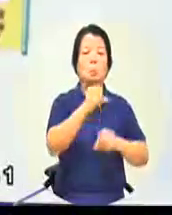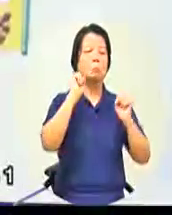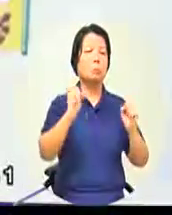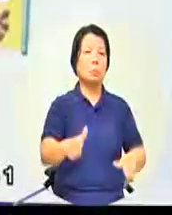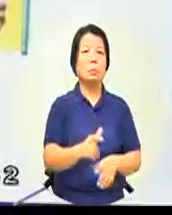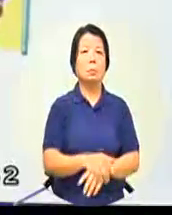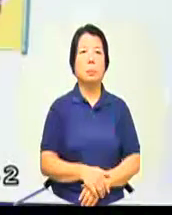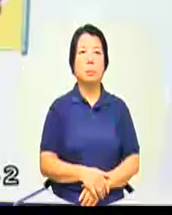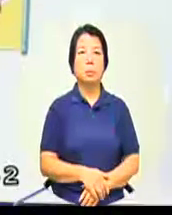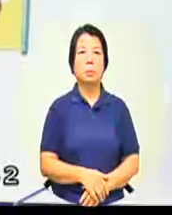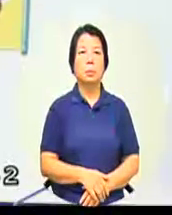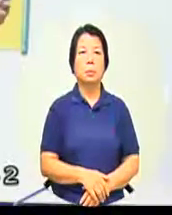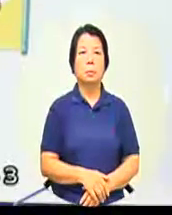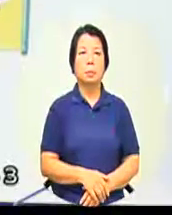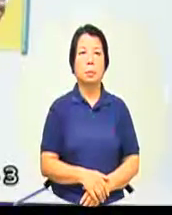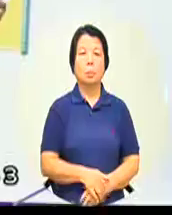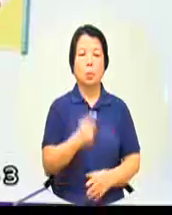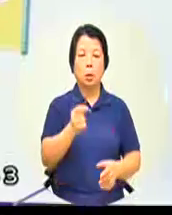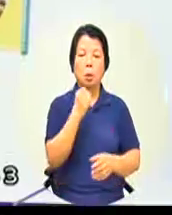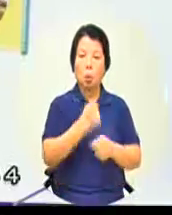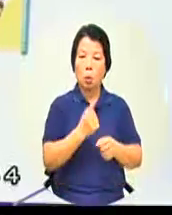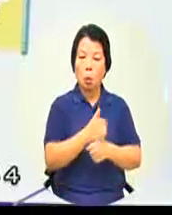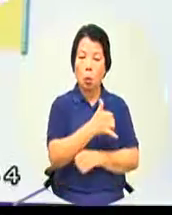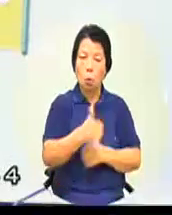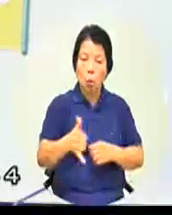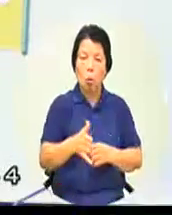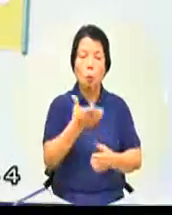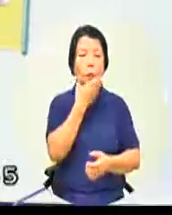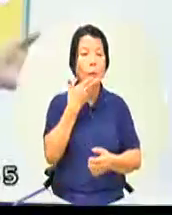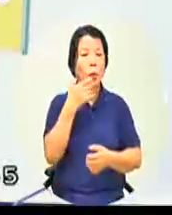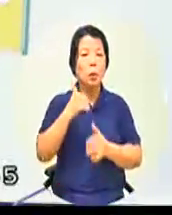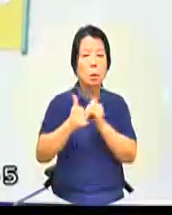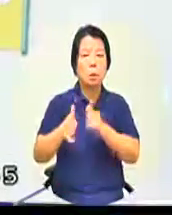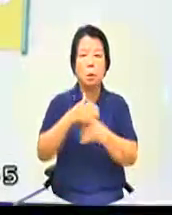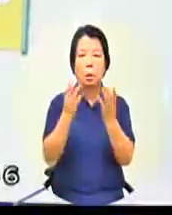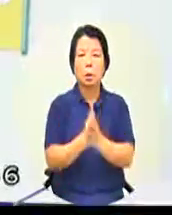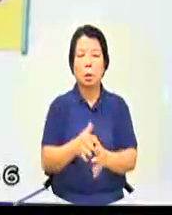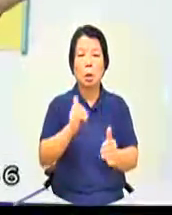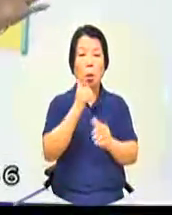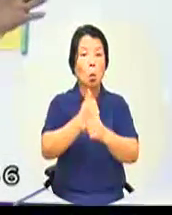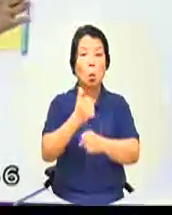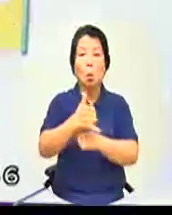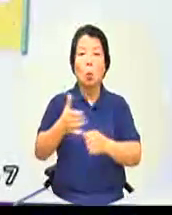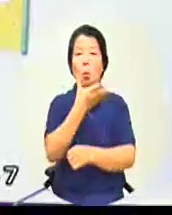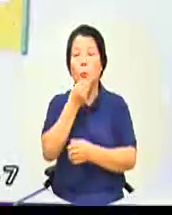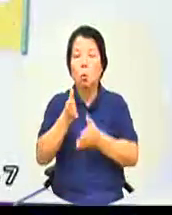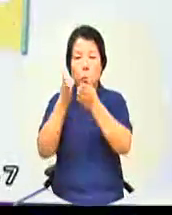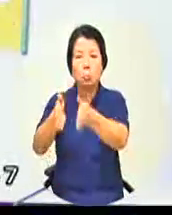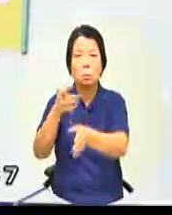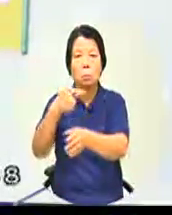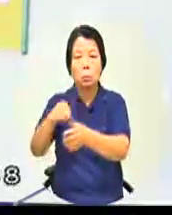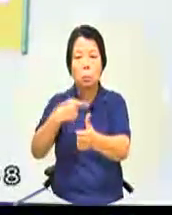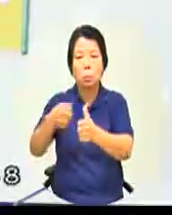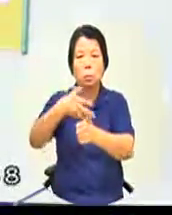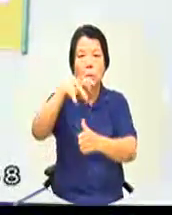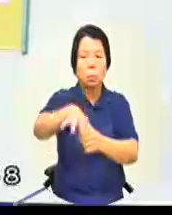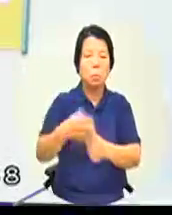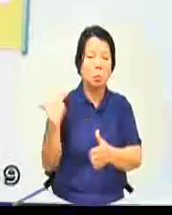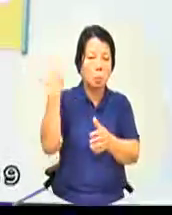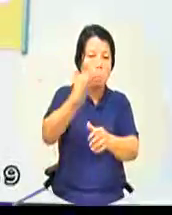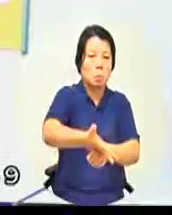你看，一个员工福利社，伊唔去甲恁的员工福利去用啊好，去我教育局竟然委